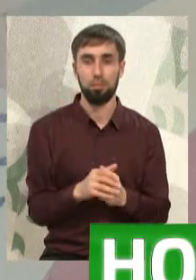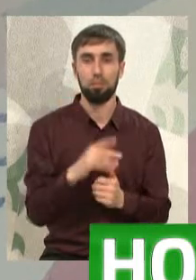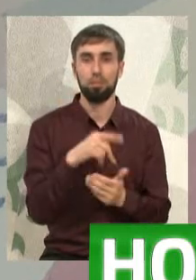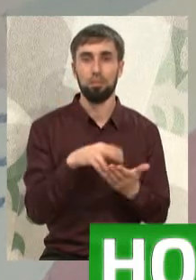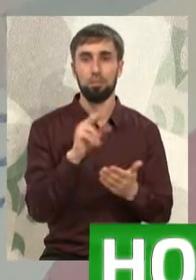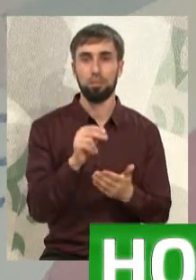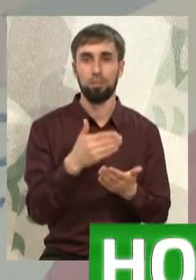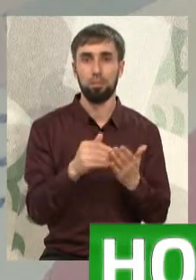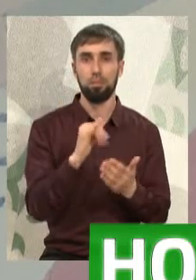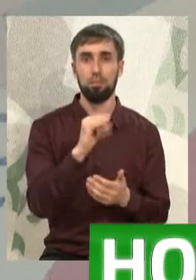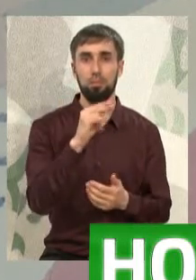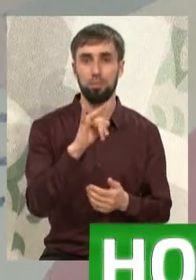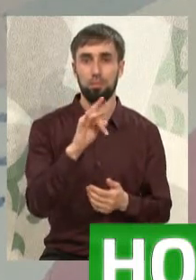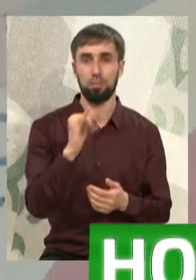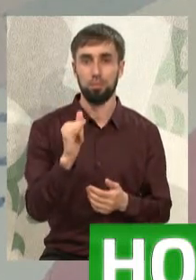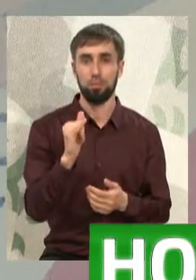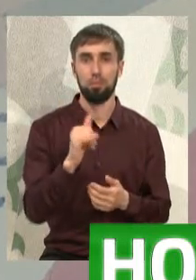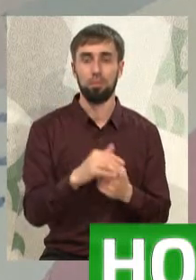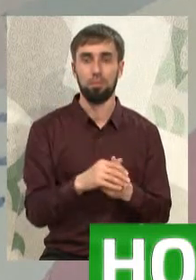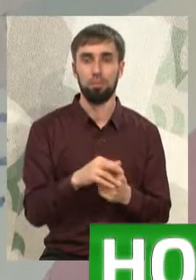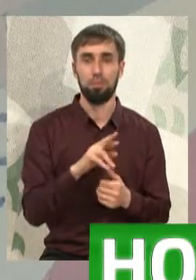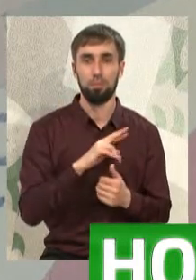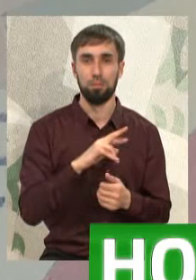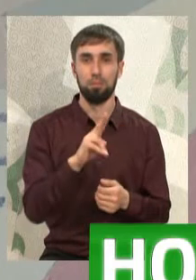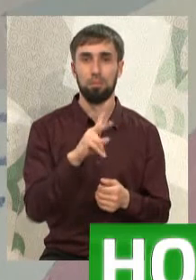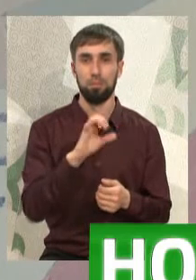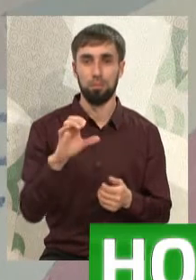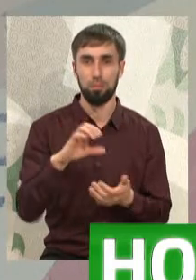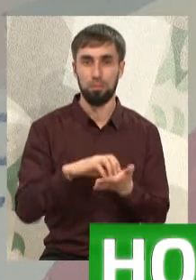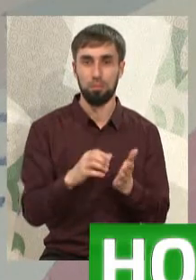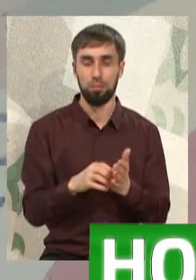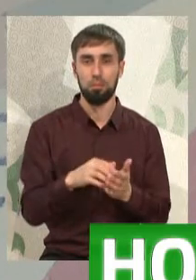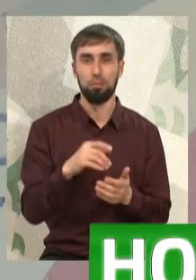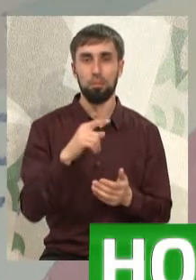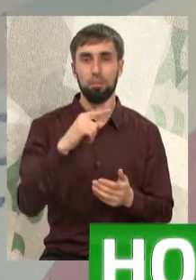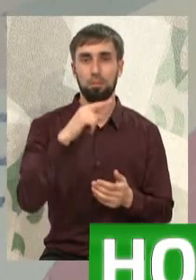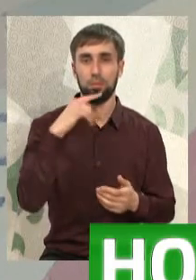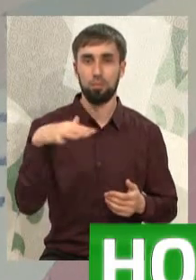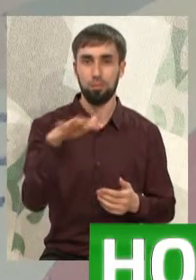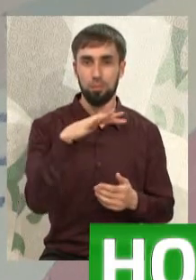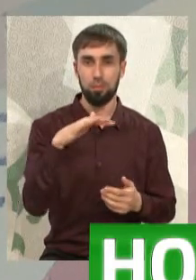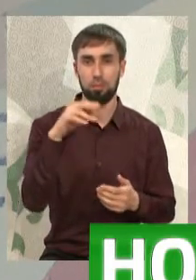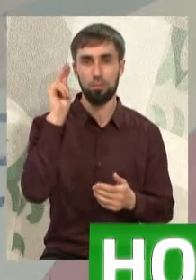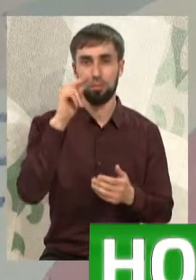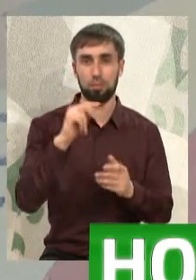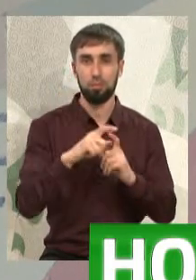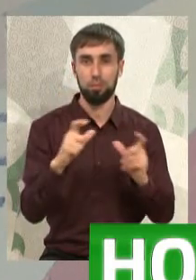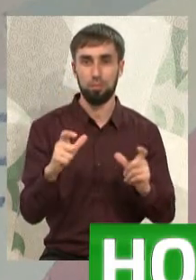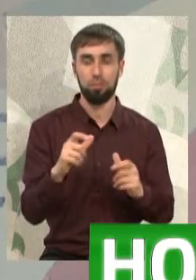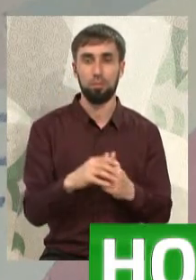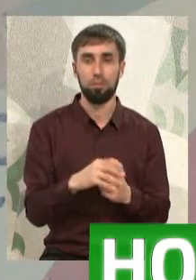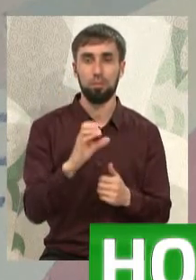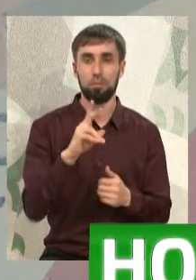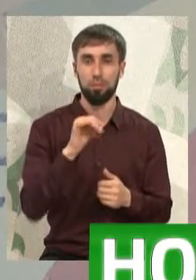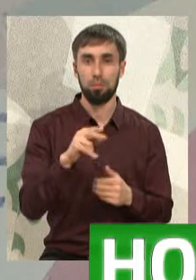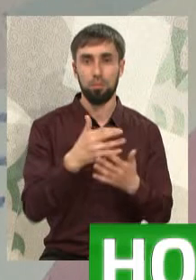Учи.ру, Я-класс, Московская электронная школа, Российская электронная школа, Мособр ТВ, Скайп.